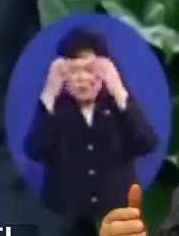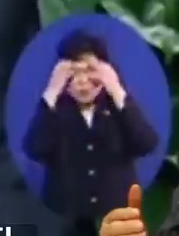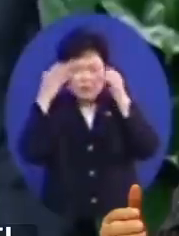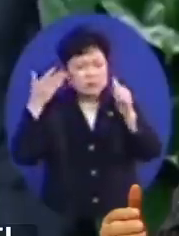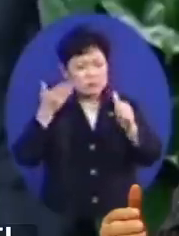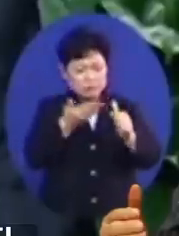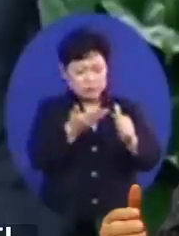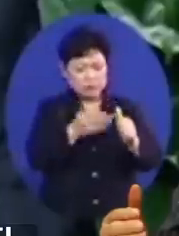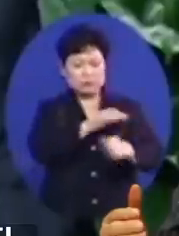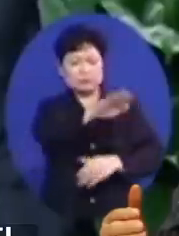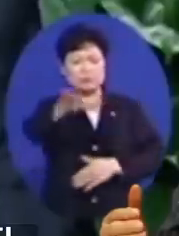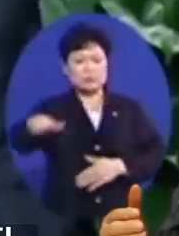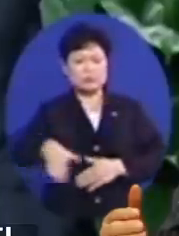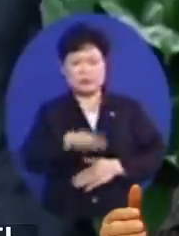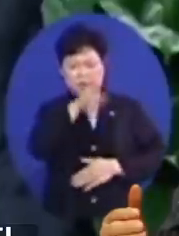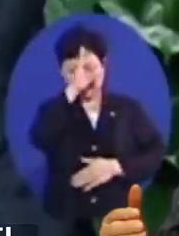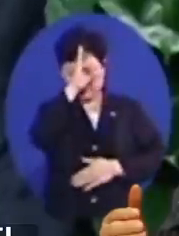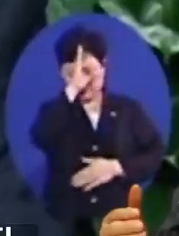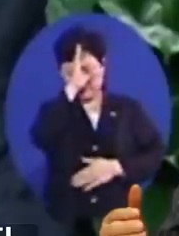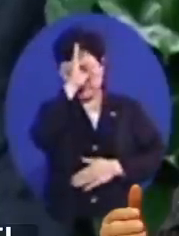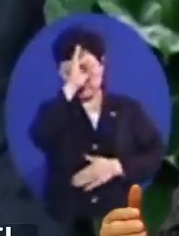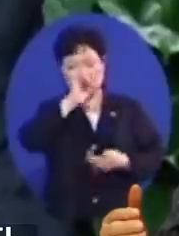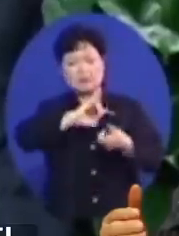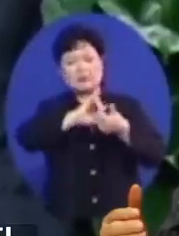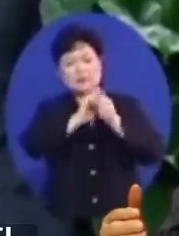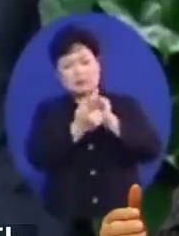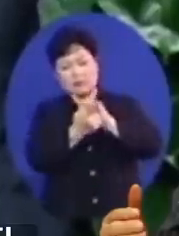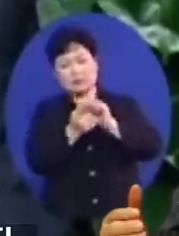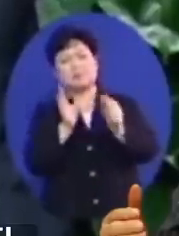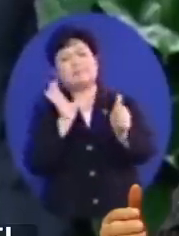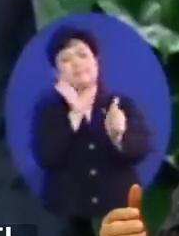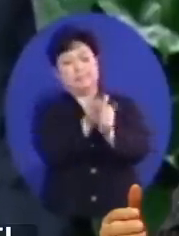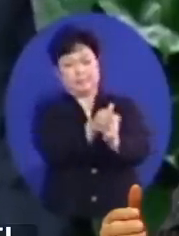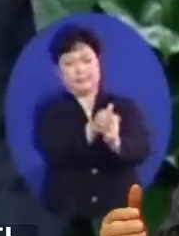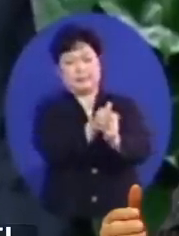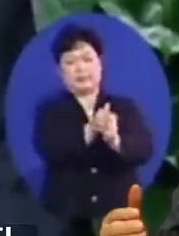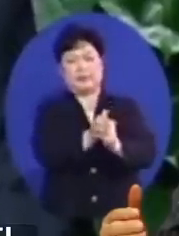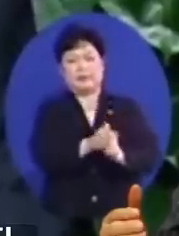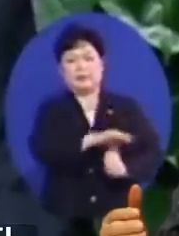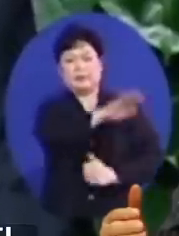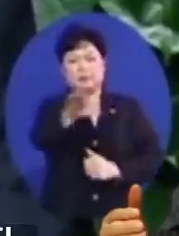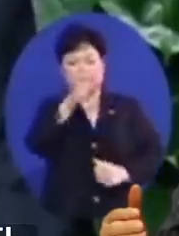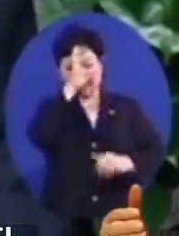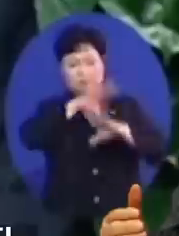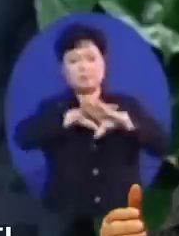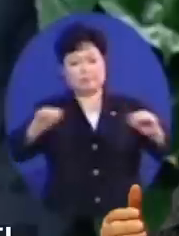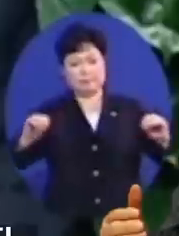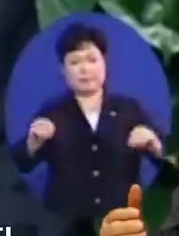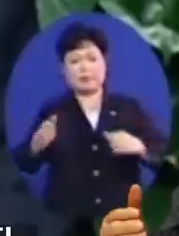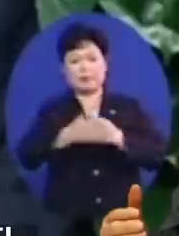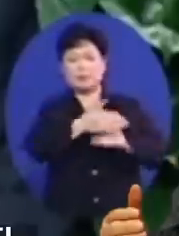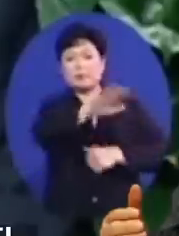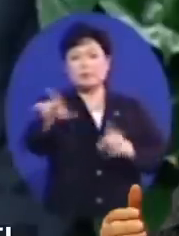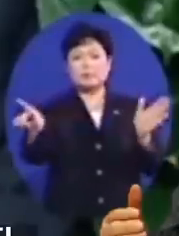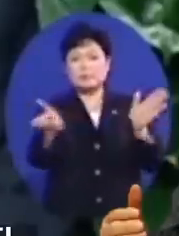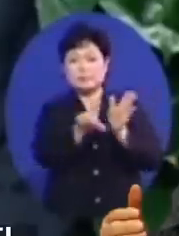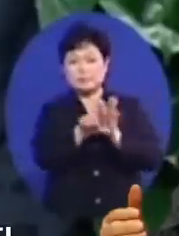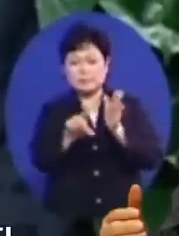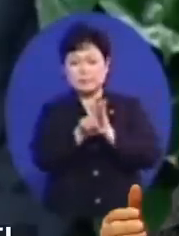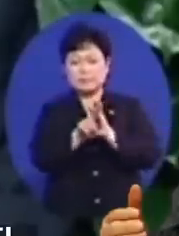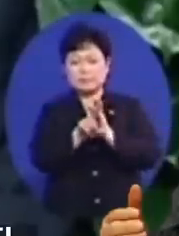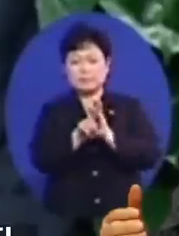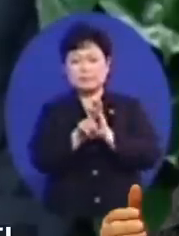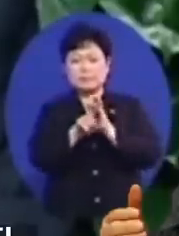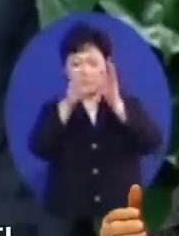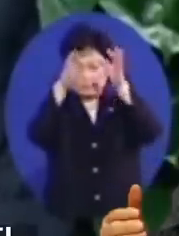우리의 질병을 당하게 했다고 했는 것입니다. 우리의 질병을 청소하는 것입니다. 그러므로 우리는 믿음으로 말미암아